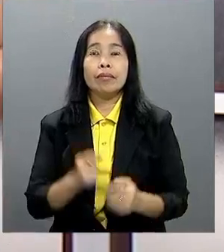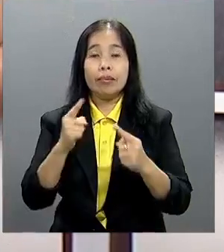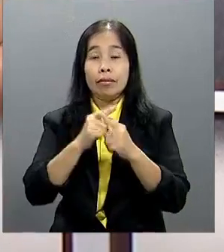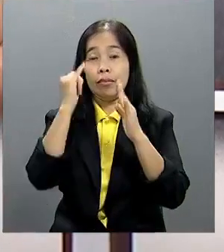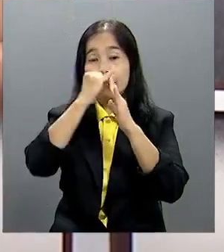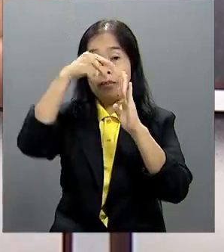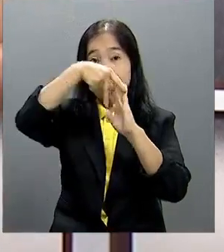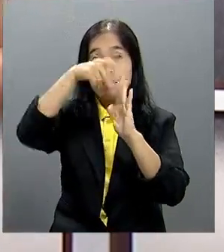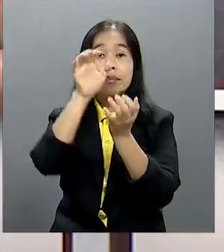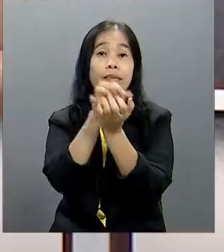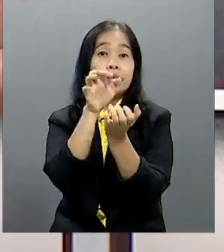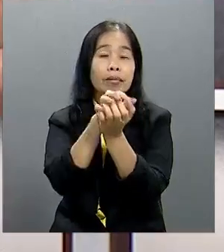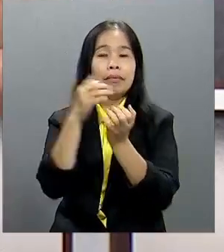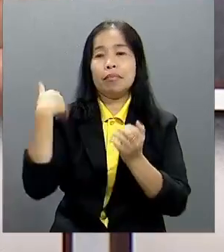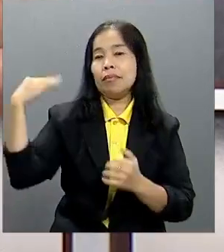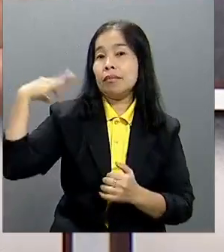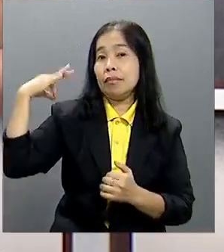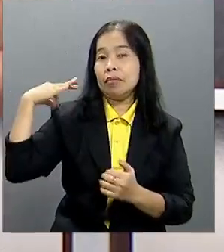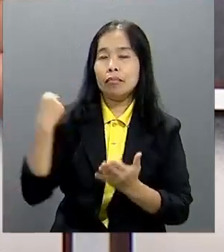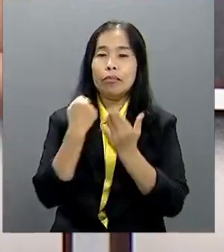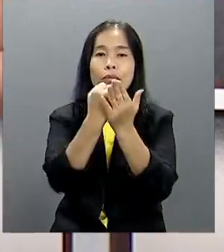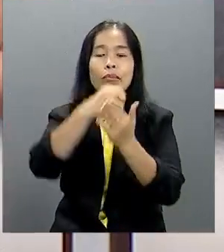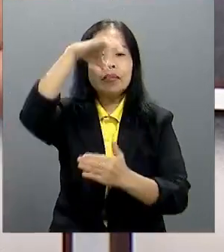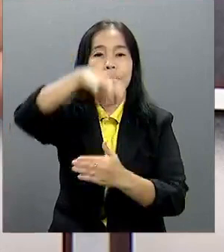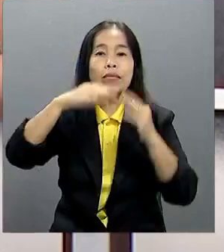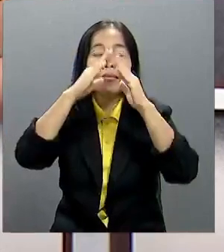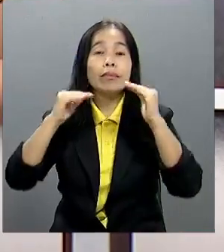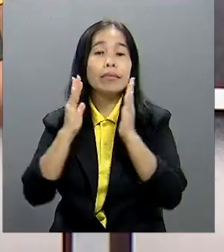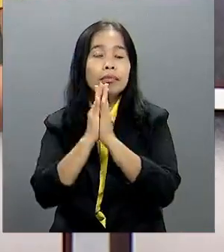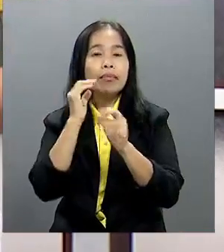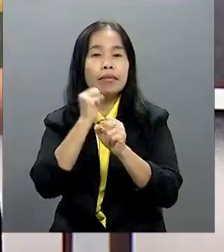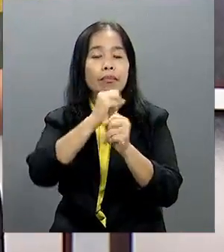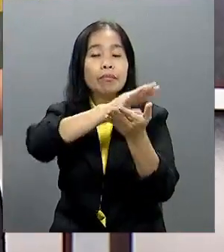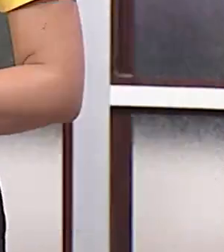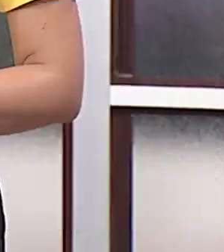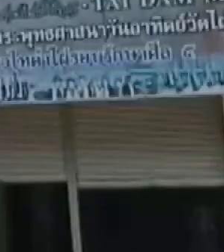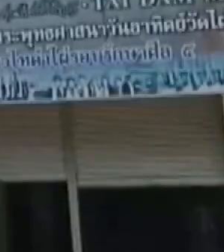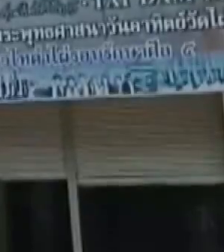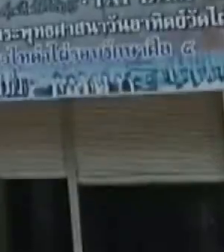อาสาเขาร่วมกันทำความสะอาดวัดวาอารามกันยกใหญ่เลยล่ะค่ะ